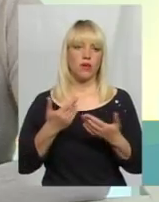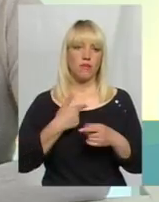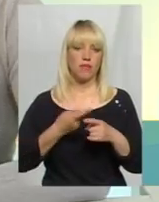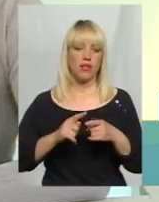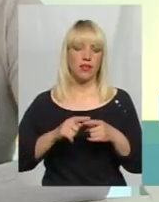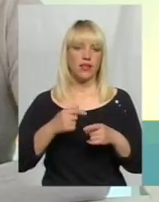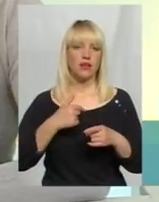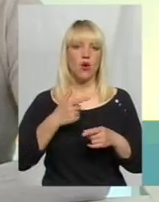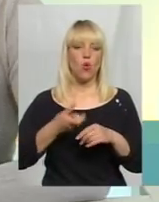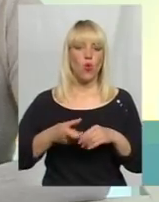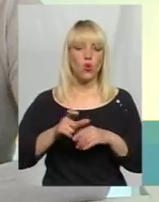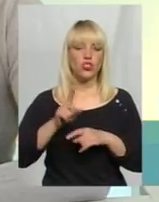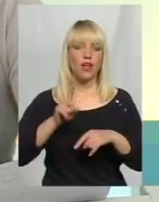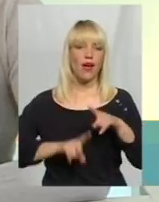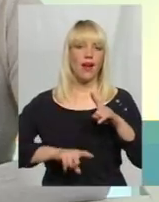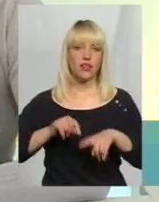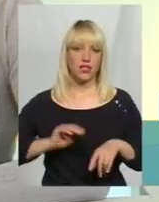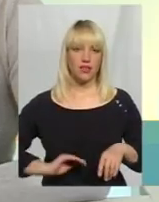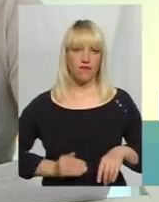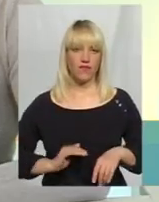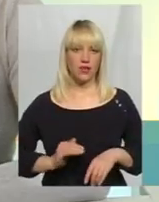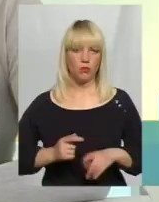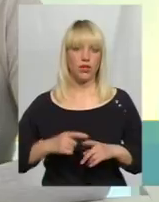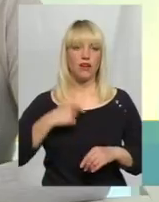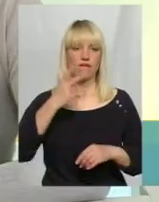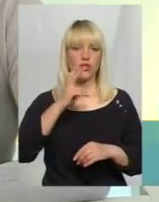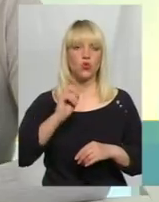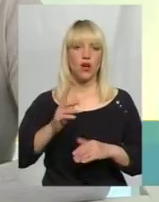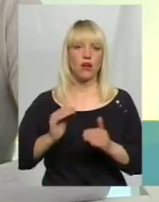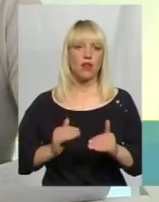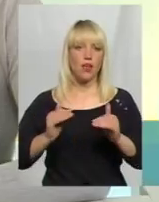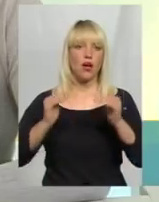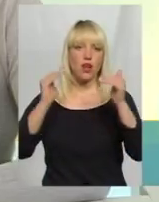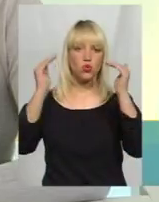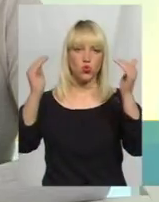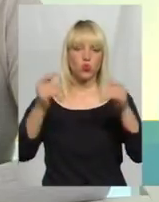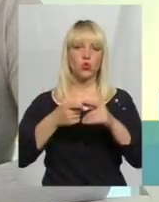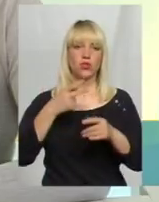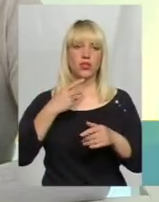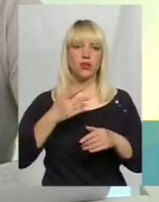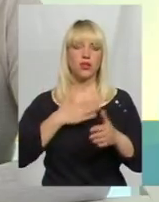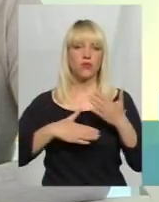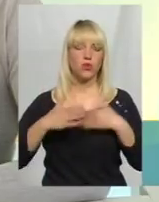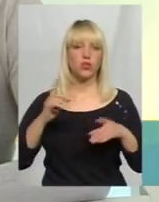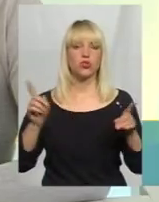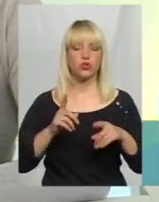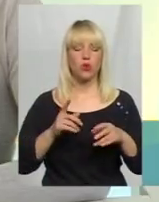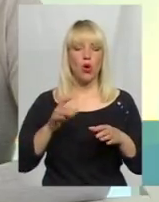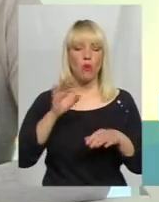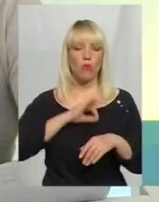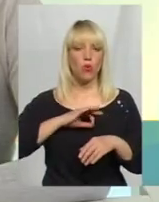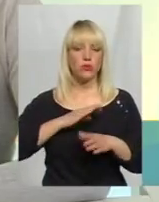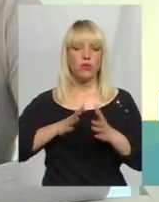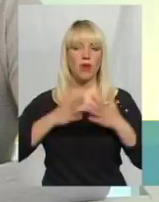родные фирмы. И я вижу, как они растут, и очень здорово, что пользуются большой популярностью не